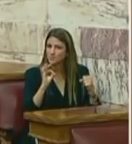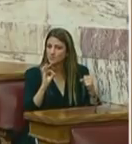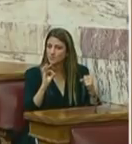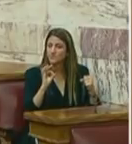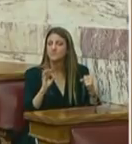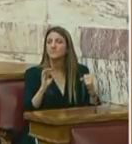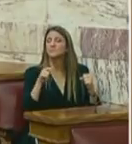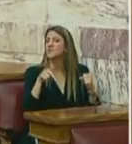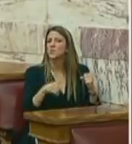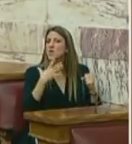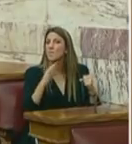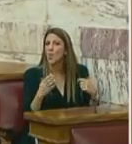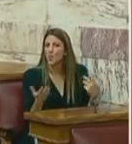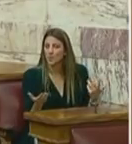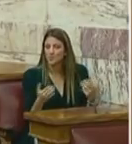κυρίες και κύριοι βουλευτές,